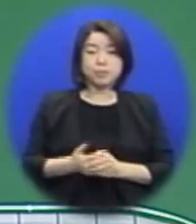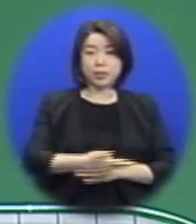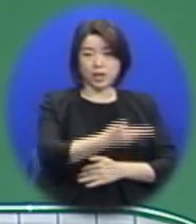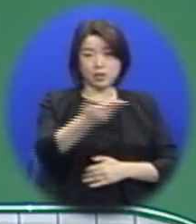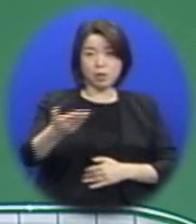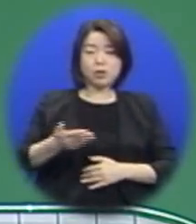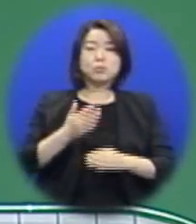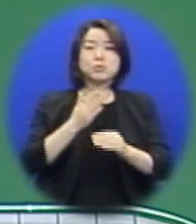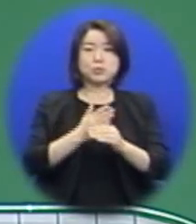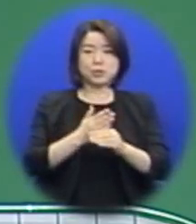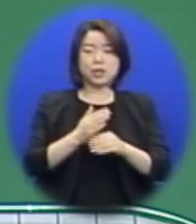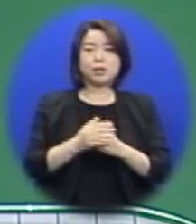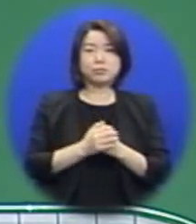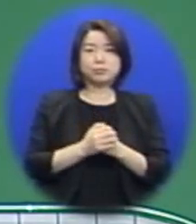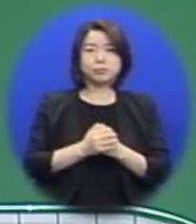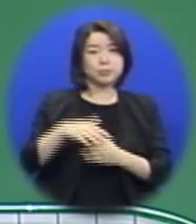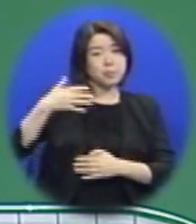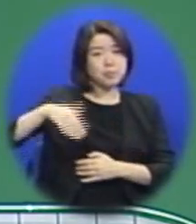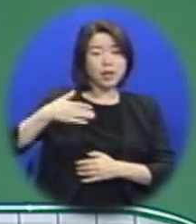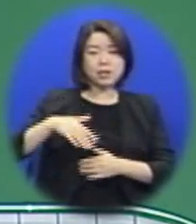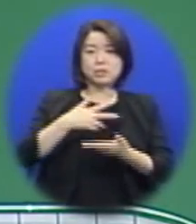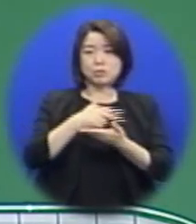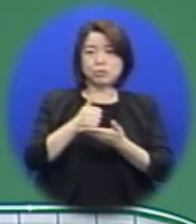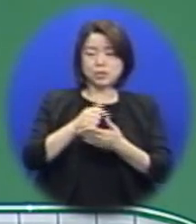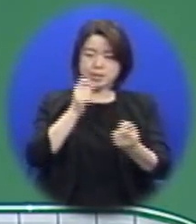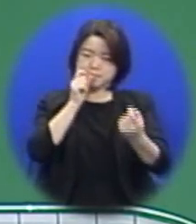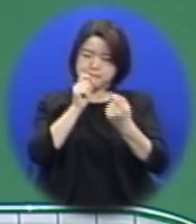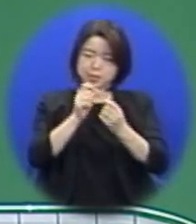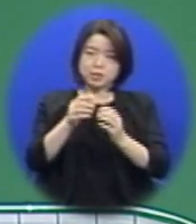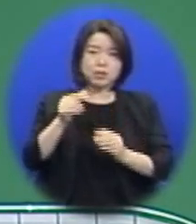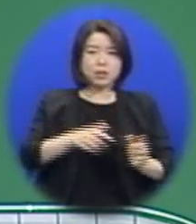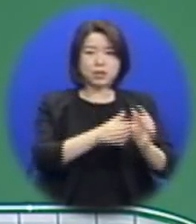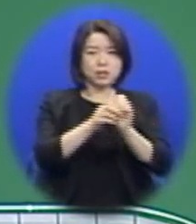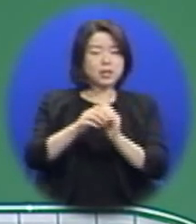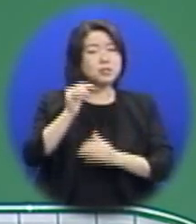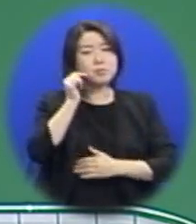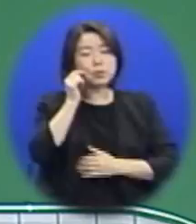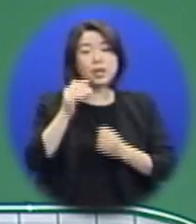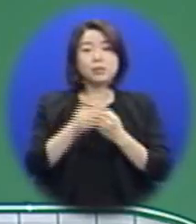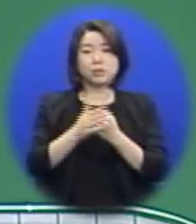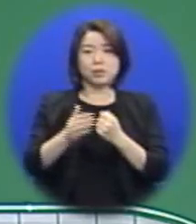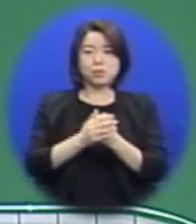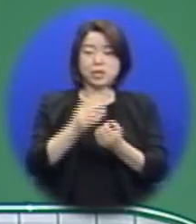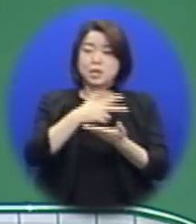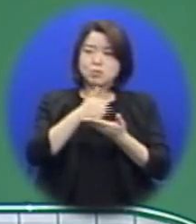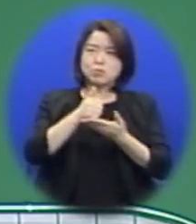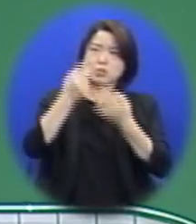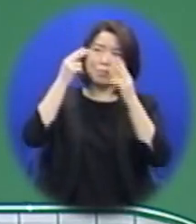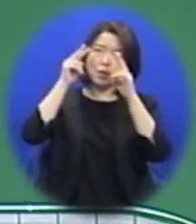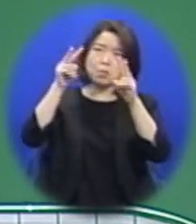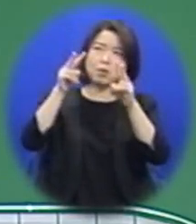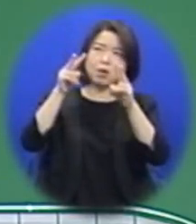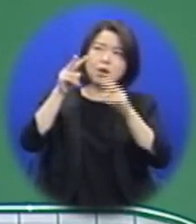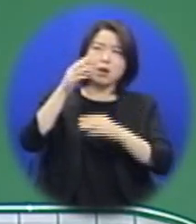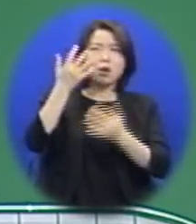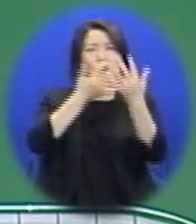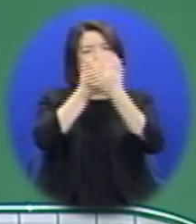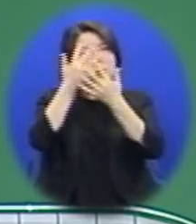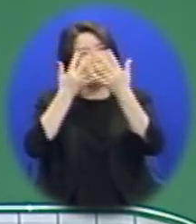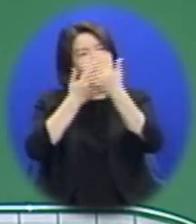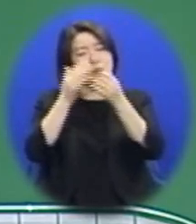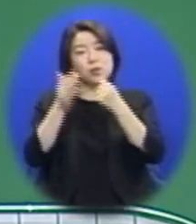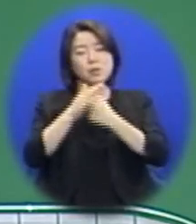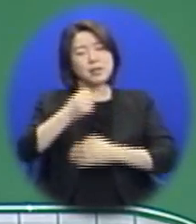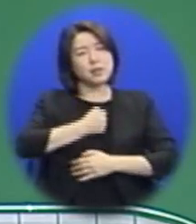여러분 중에 아직 주님과 친밀하지 못한 것 때문에 주님을 바라본다는 게 너무 막연해서 답답해